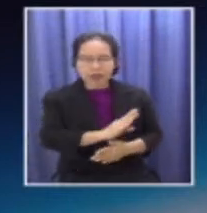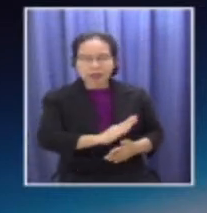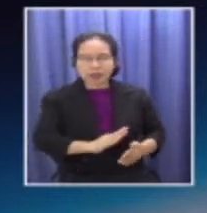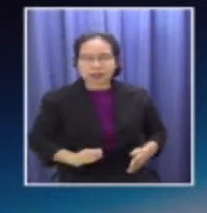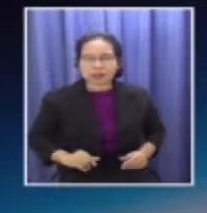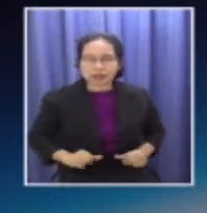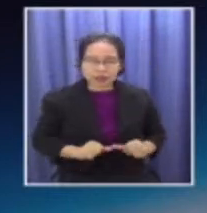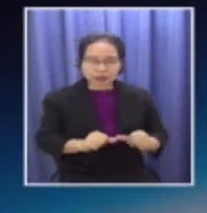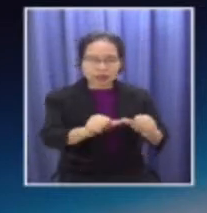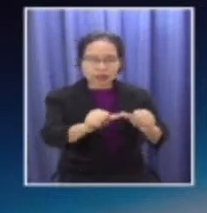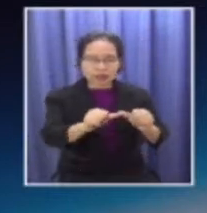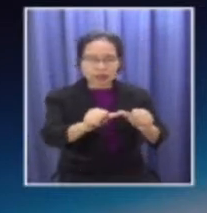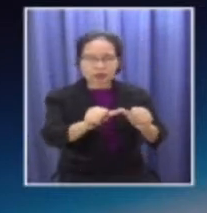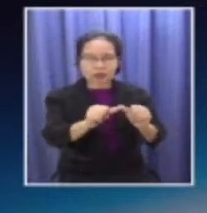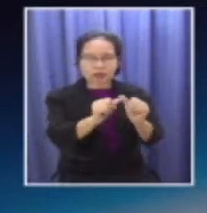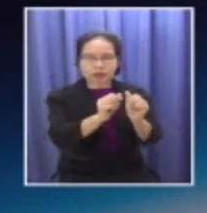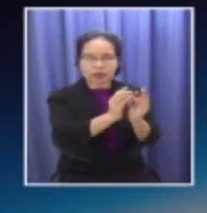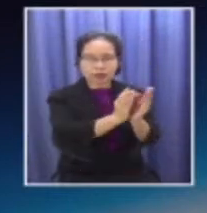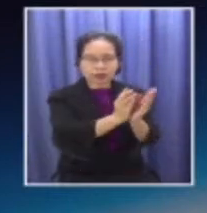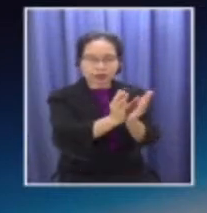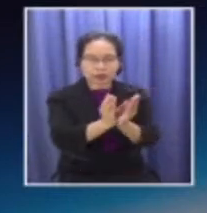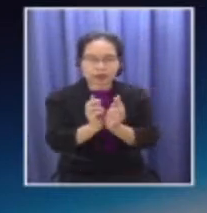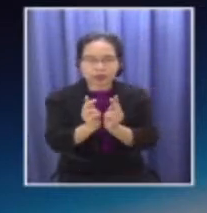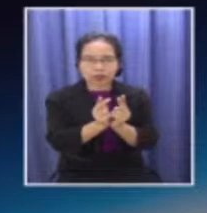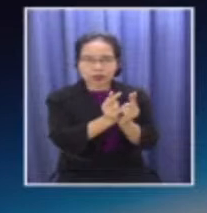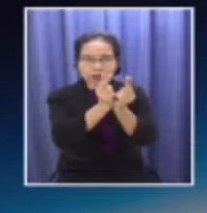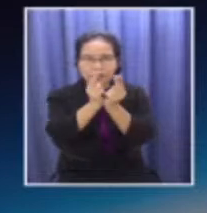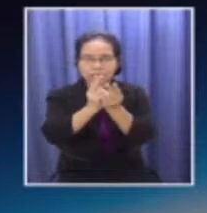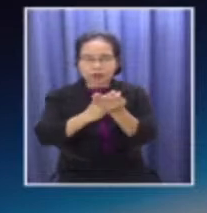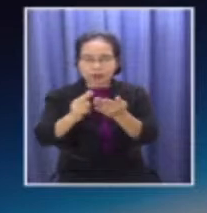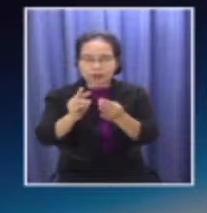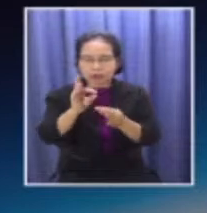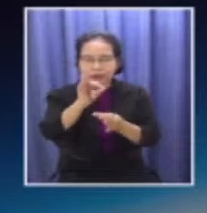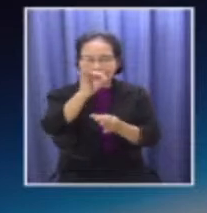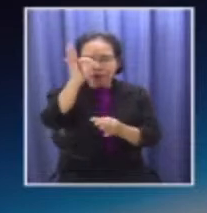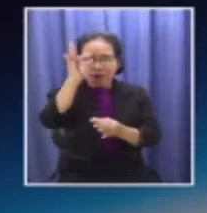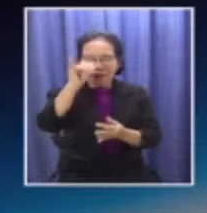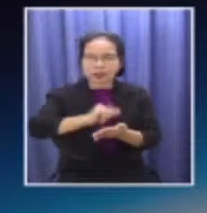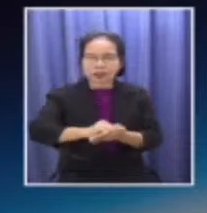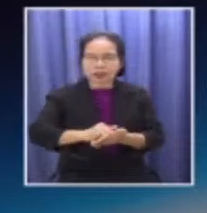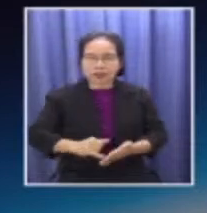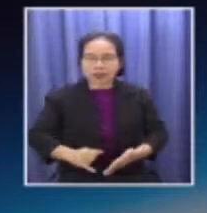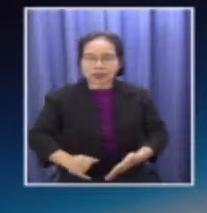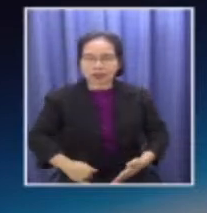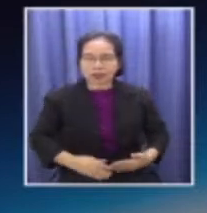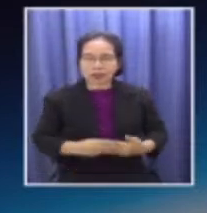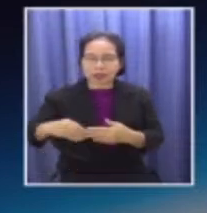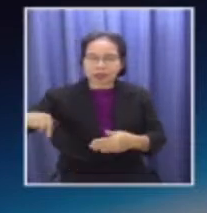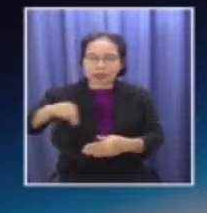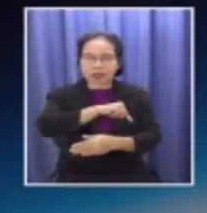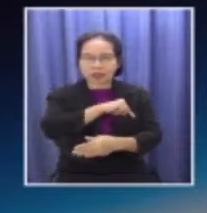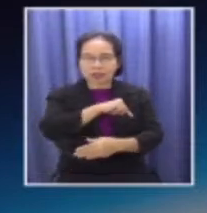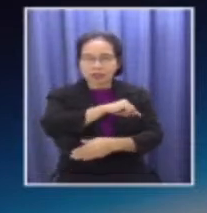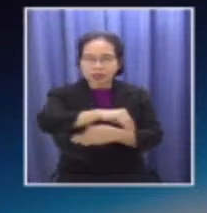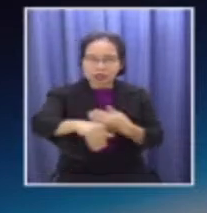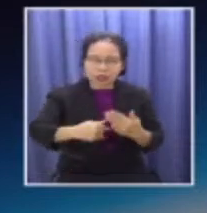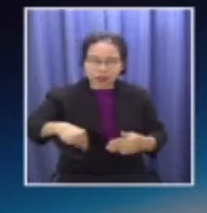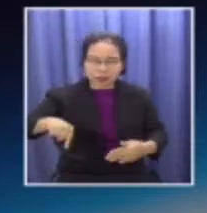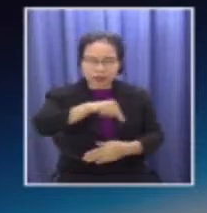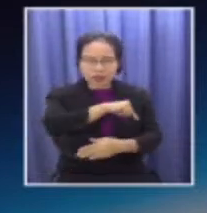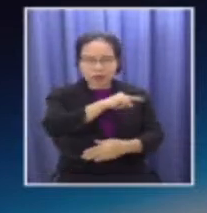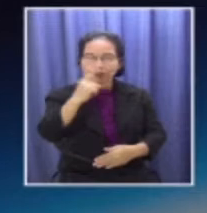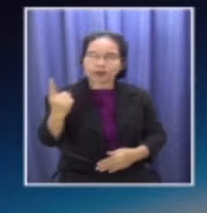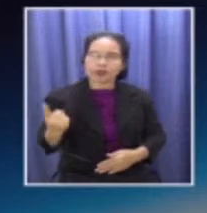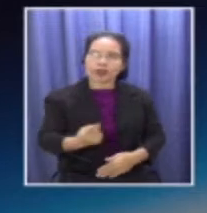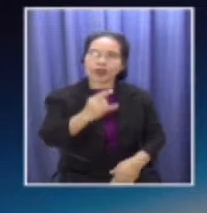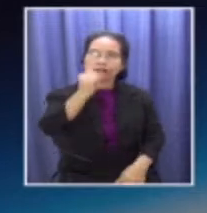yɛgyina yɛn nsa nka adom a yɛresa ne nkwagyeɛ ne ɔdɔ ɛfiri